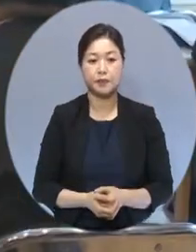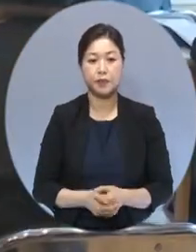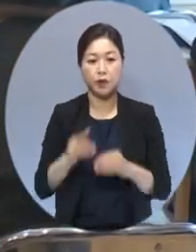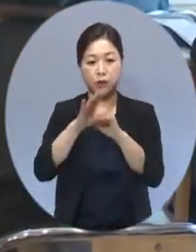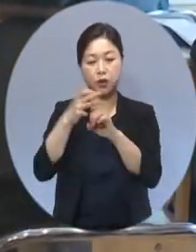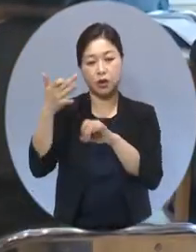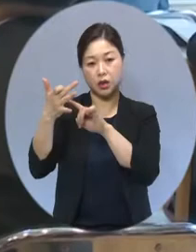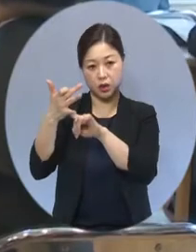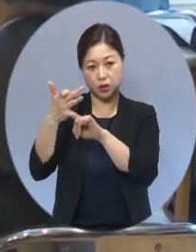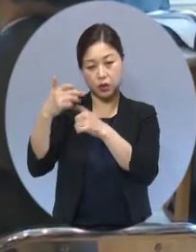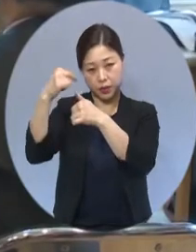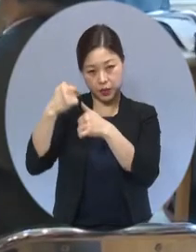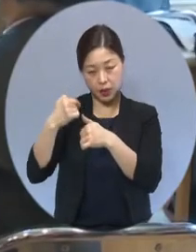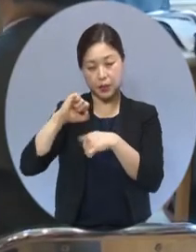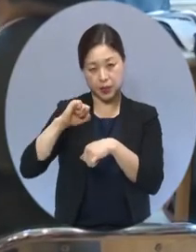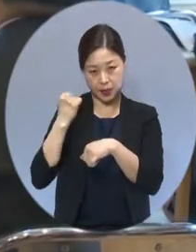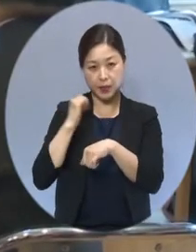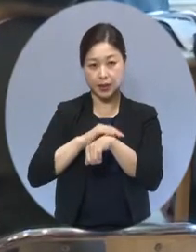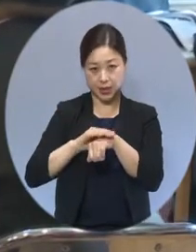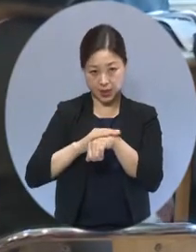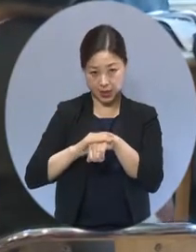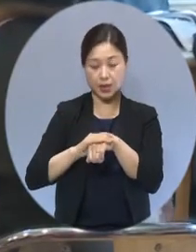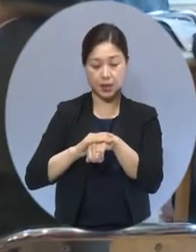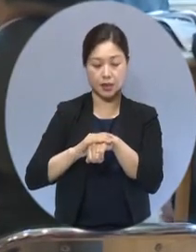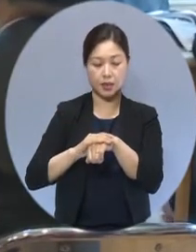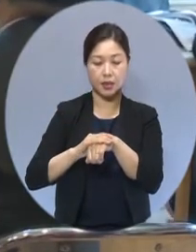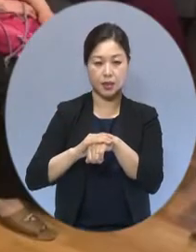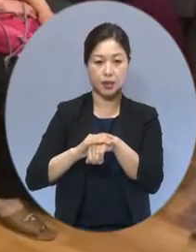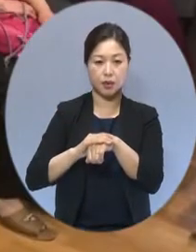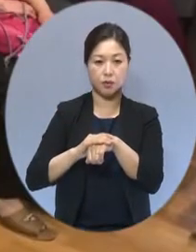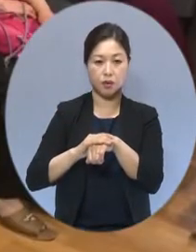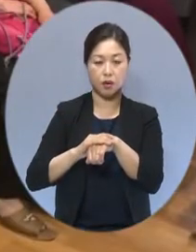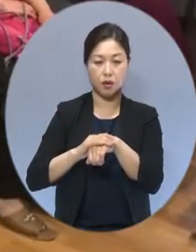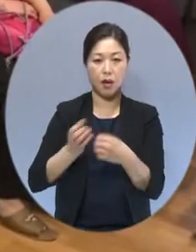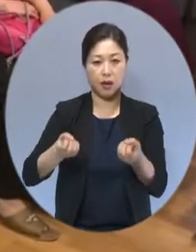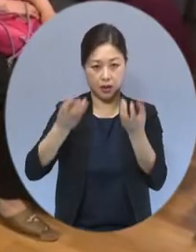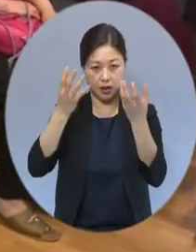코로나19 방역수칙을 철저히 준수하며 진행됐습니다.